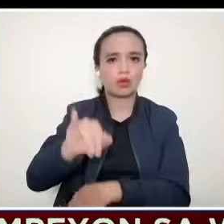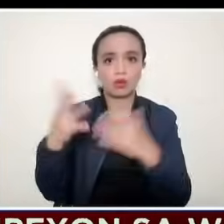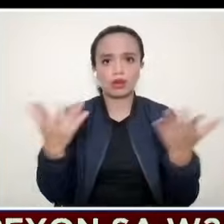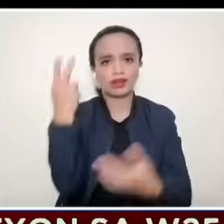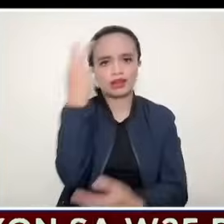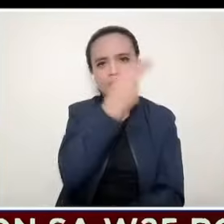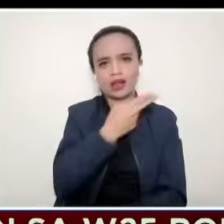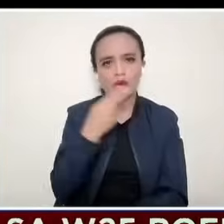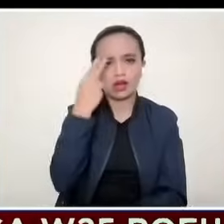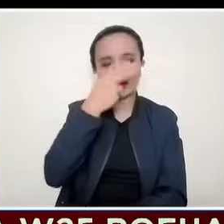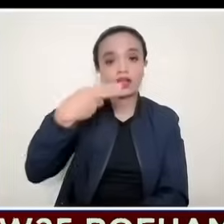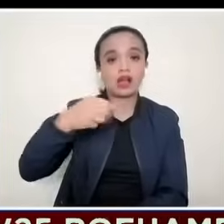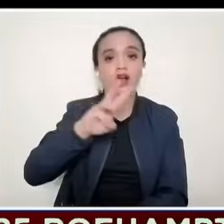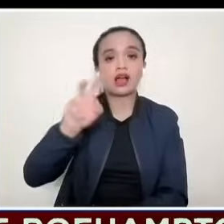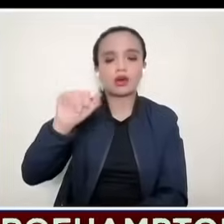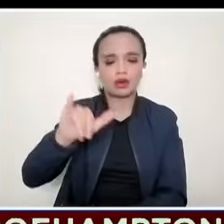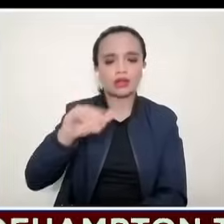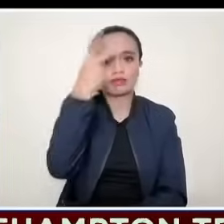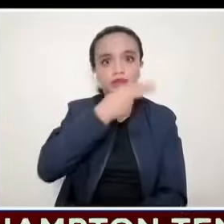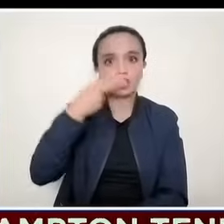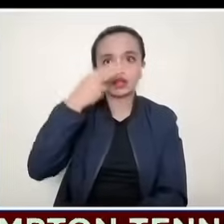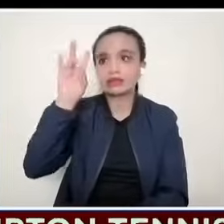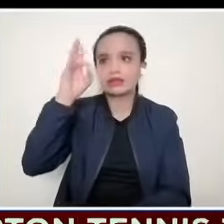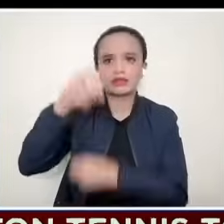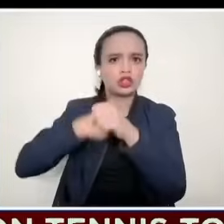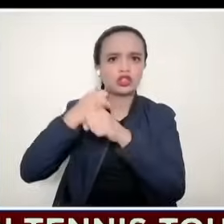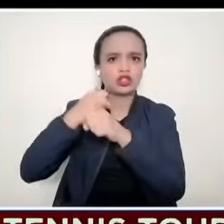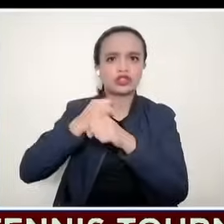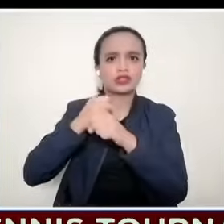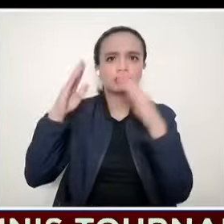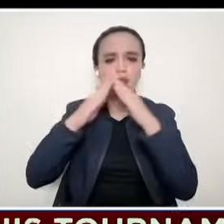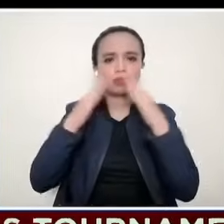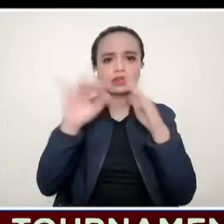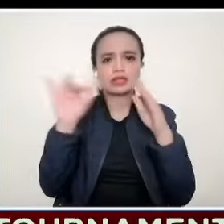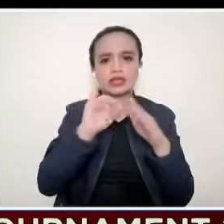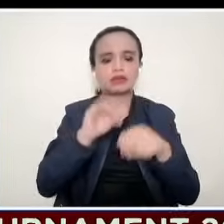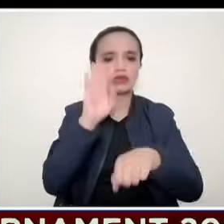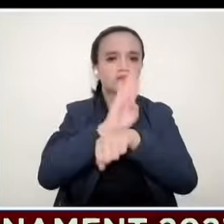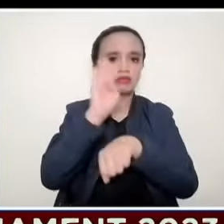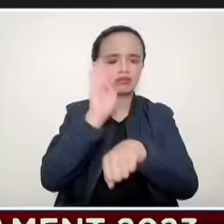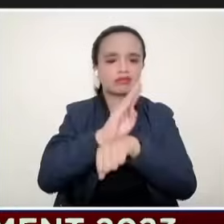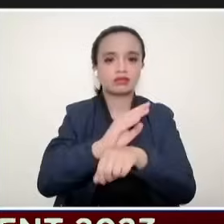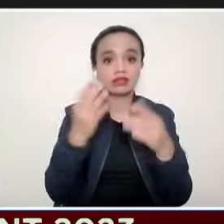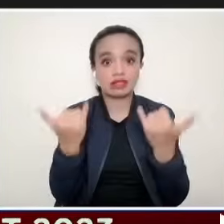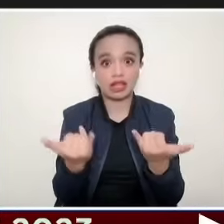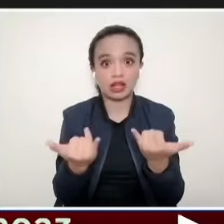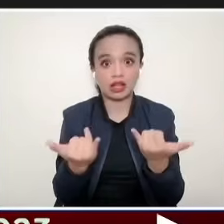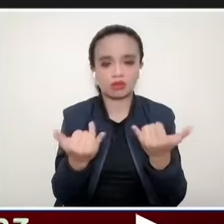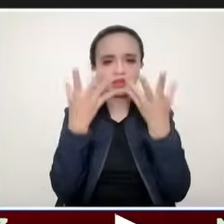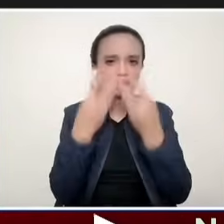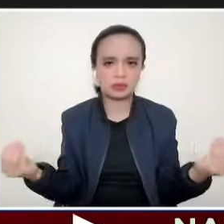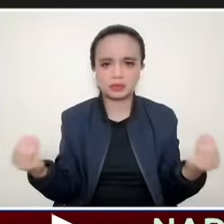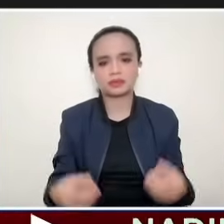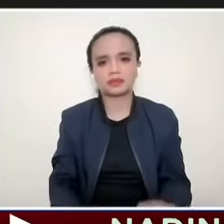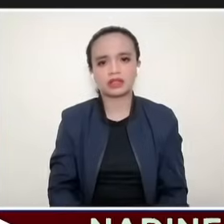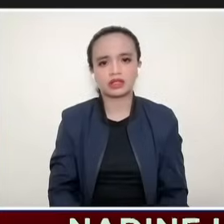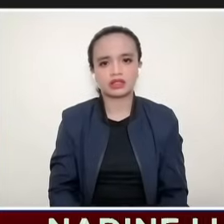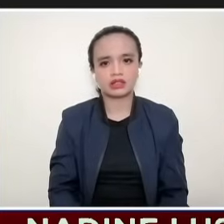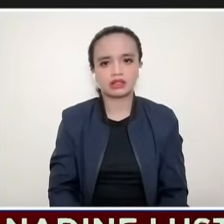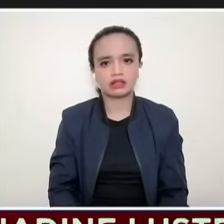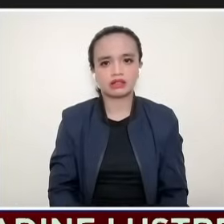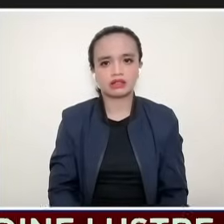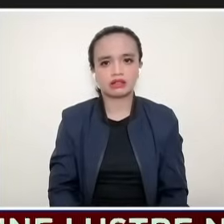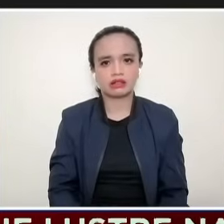naging tahanan nila ng 7 taon, pati ang ipinundar na negosyo, nauwi na lang sa abo. Nakikita namin yung mga bahay